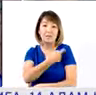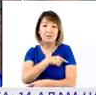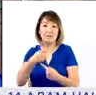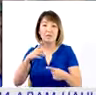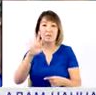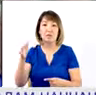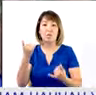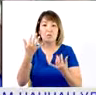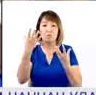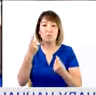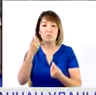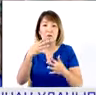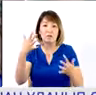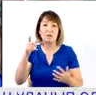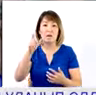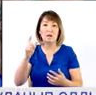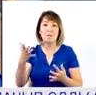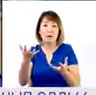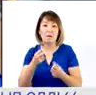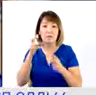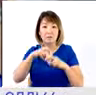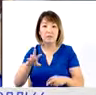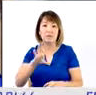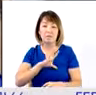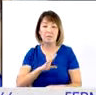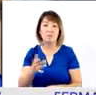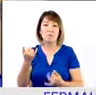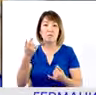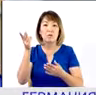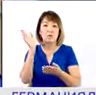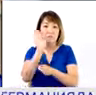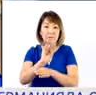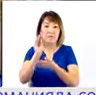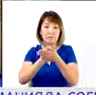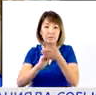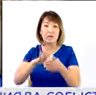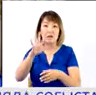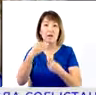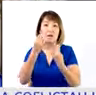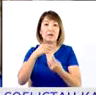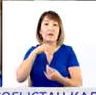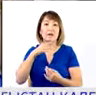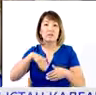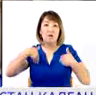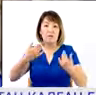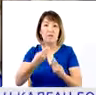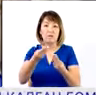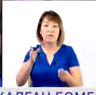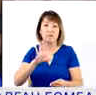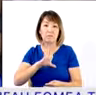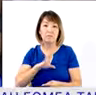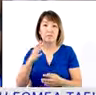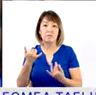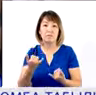астам адамды қабылдады. Білікті мамандар науқастарға медициналық нұсқаулықтар мен ем-дом шараларына кеңестер берді. Сондай-ақ кореялық